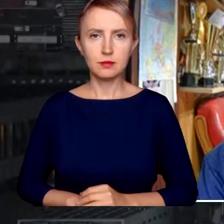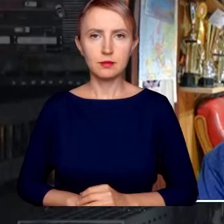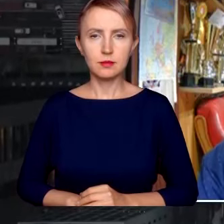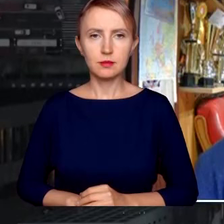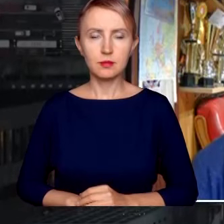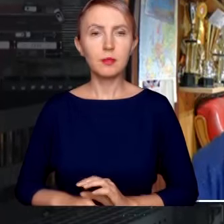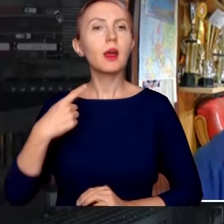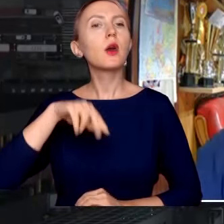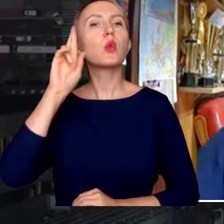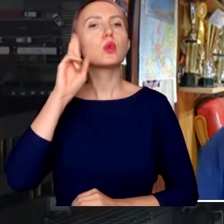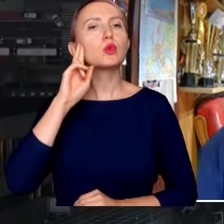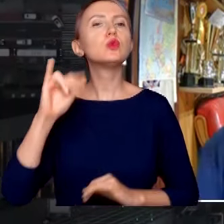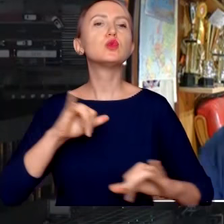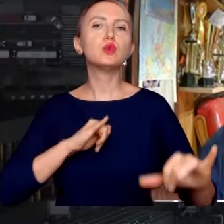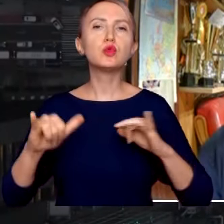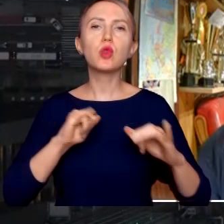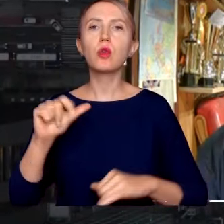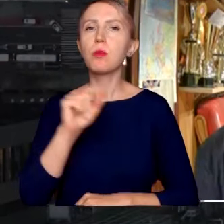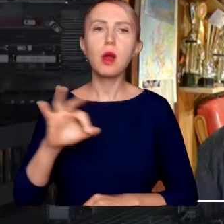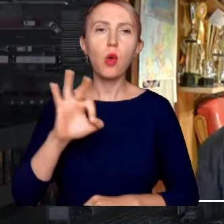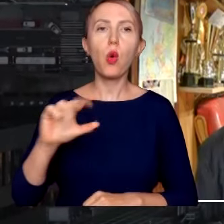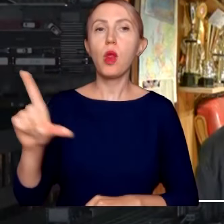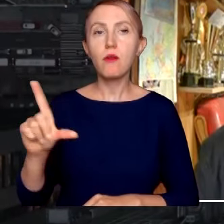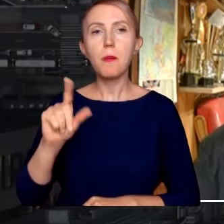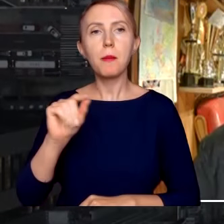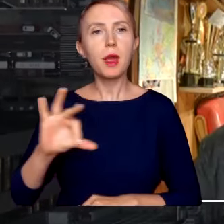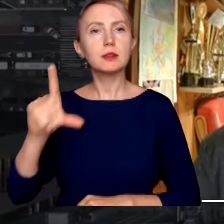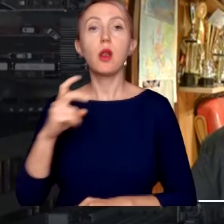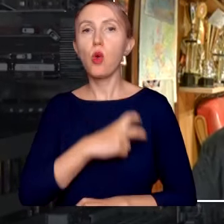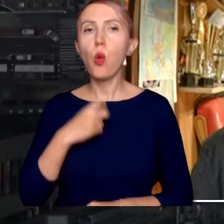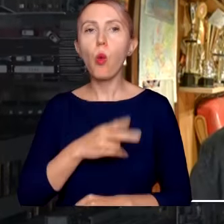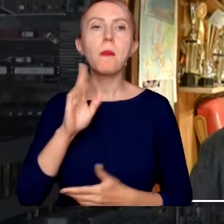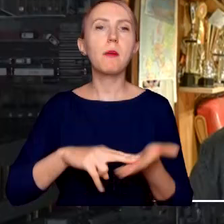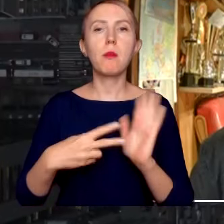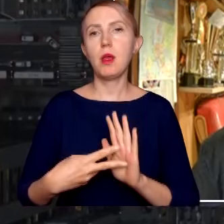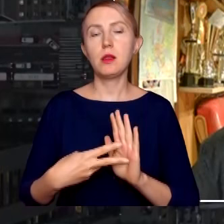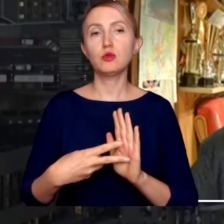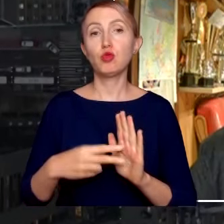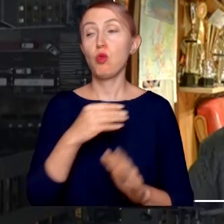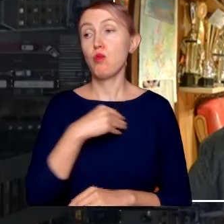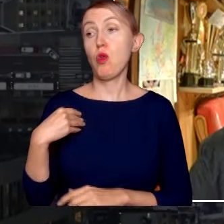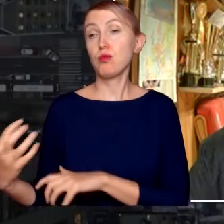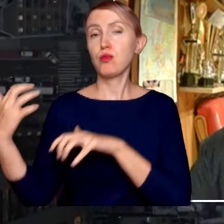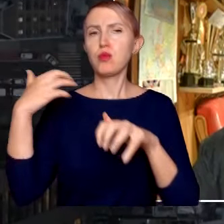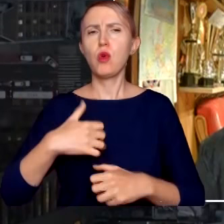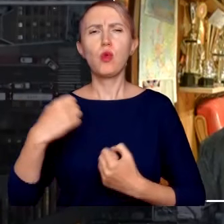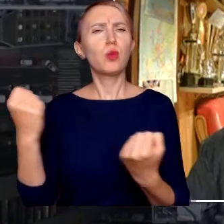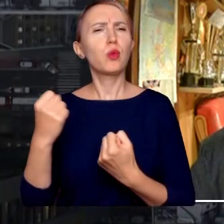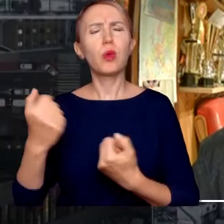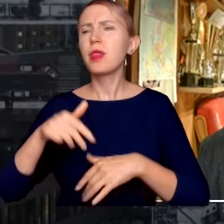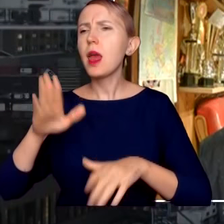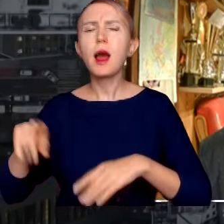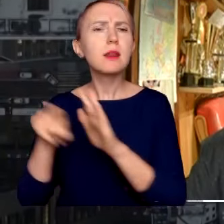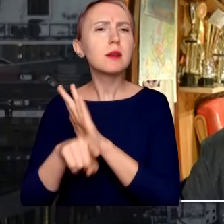Czyli rozumiem, że rząd Platformy, Lewicy, PSL-u, Hołowni ma taki plan, żeby ściągnąć do Polski lawinowo nielegalnych migrantów,